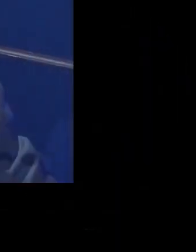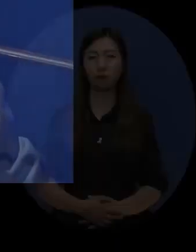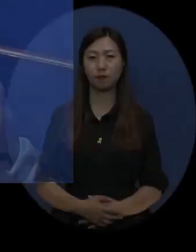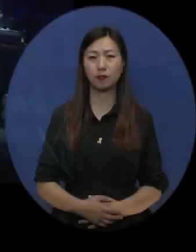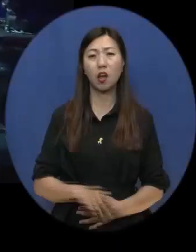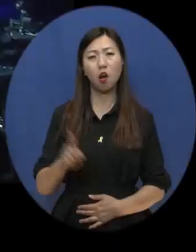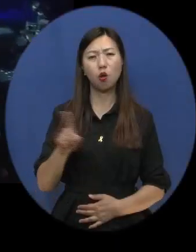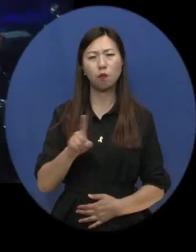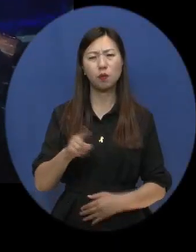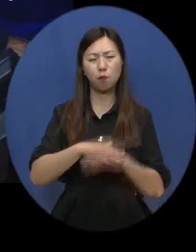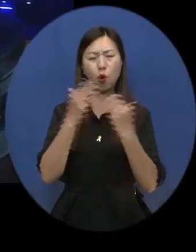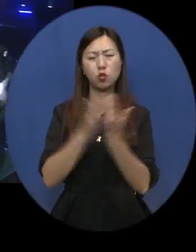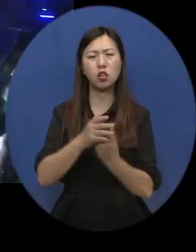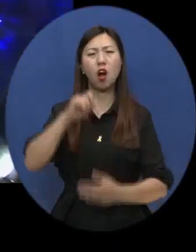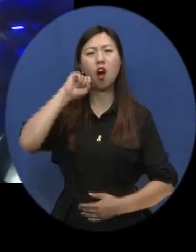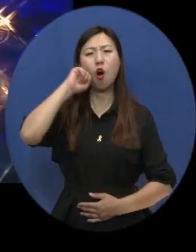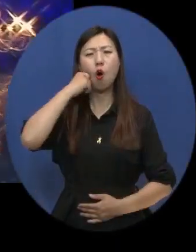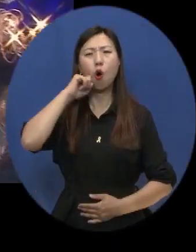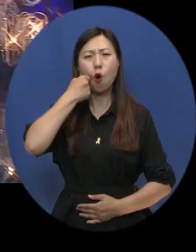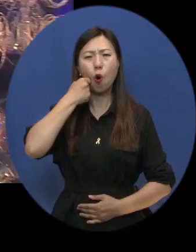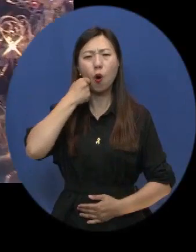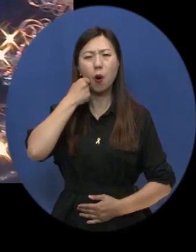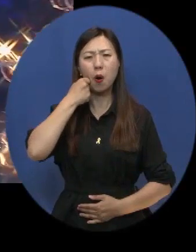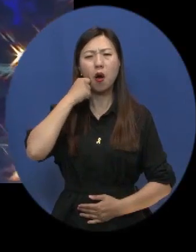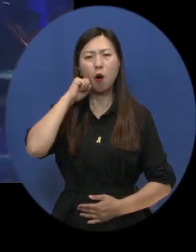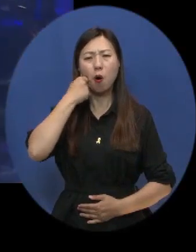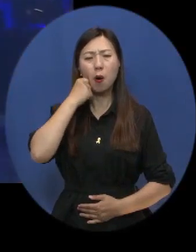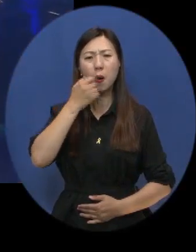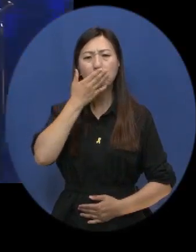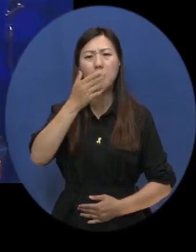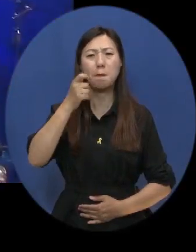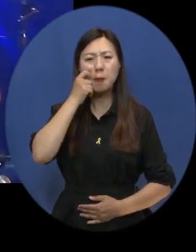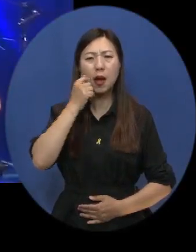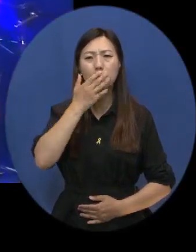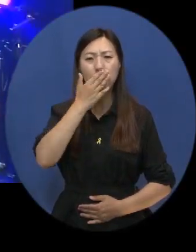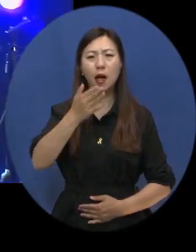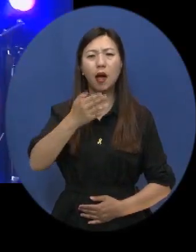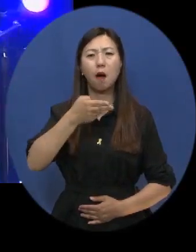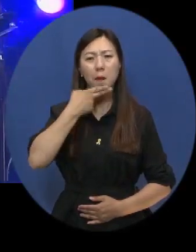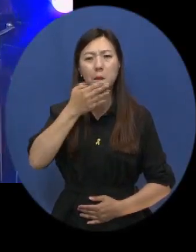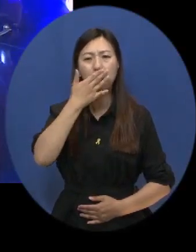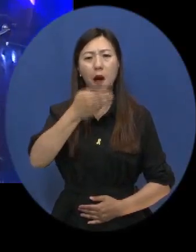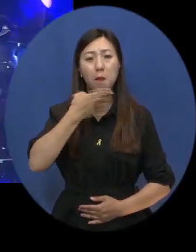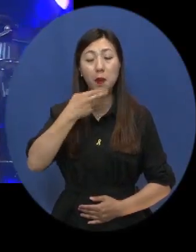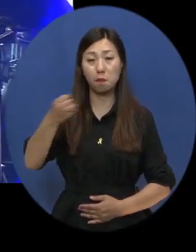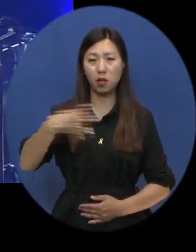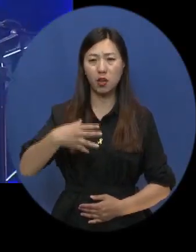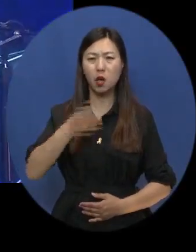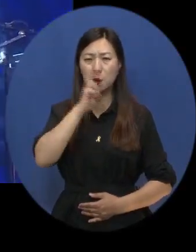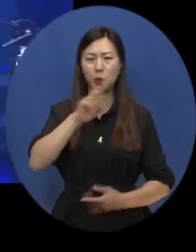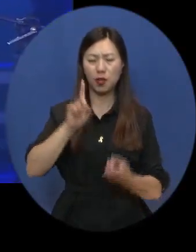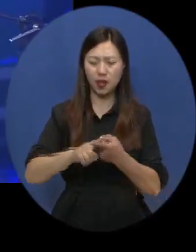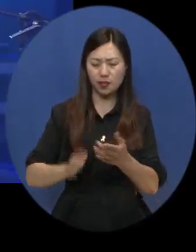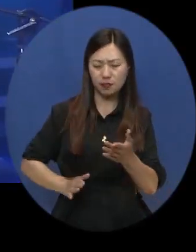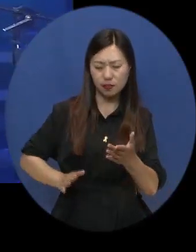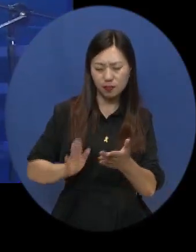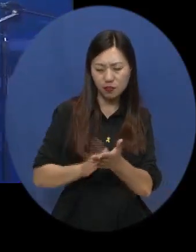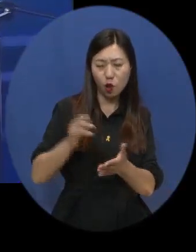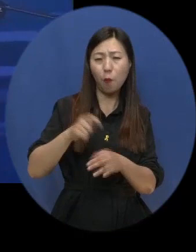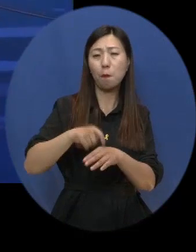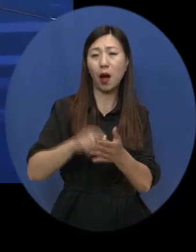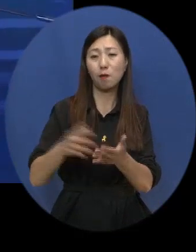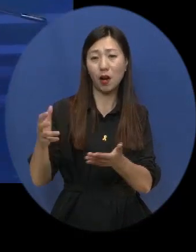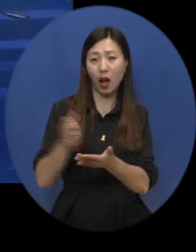어쩌면 모두가 불가능할 거라고 믿었던 순간에도 노래에 대한 열망 하나로 다시 일어선 혁건 씨. 이제 사람들은